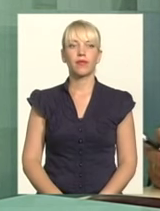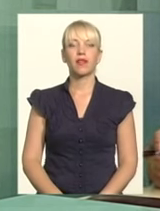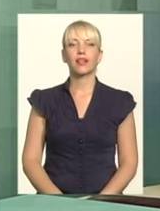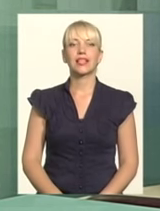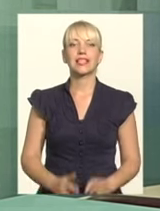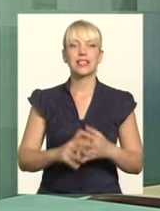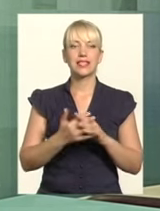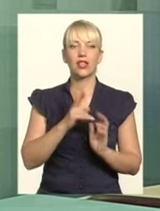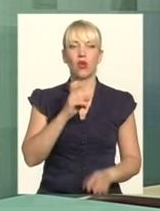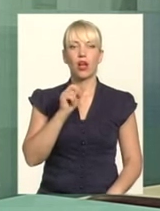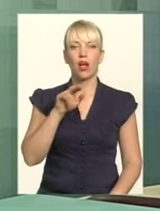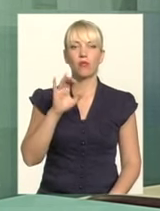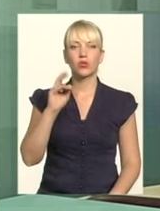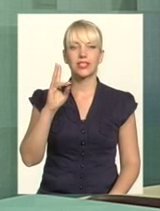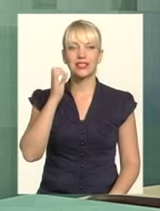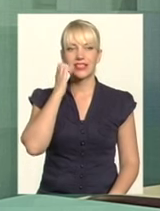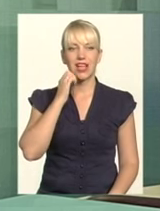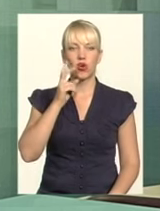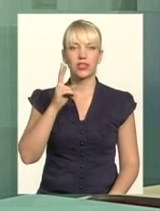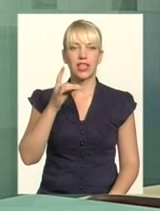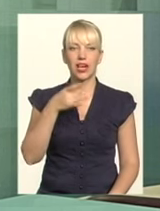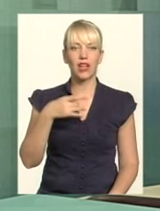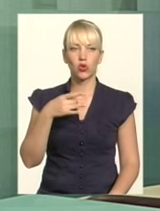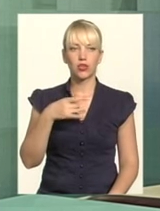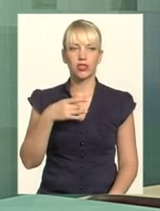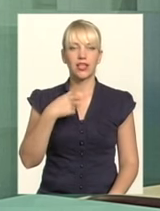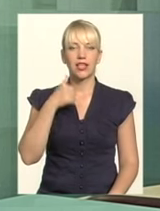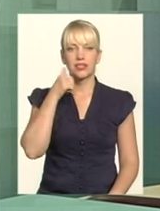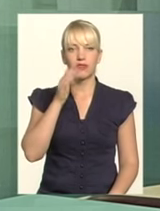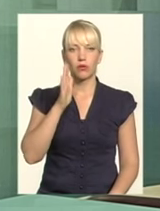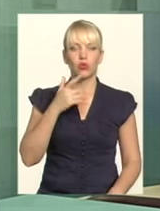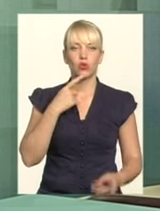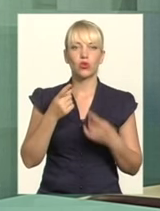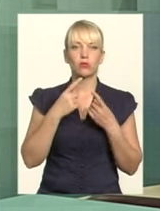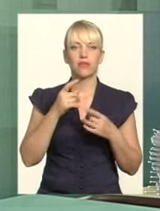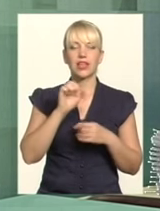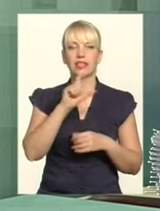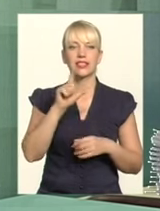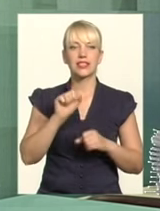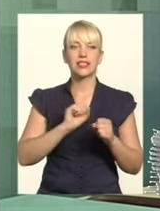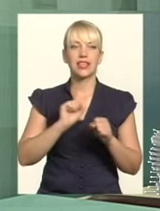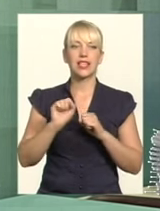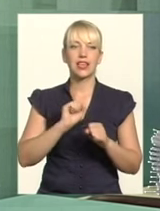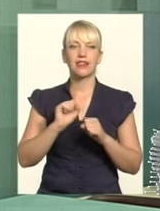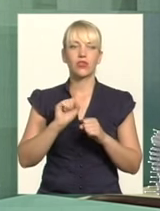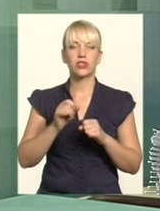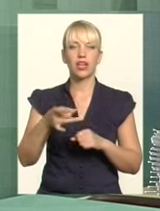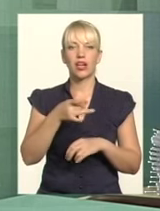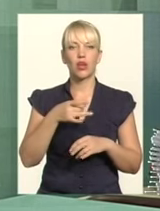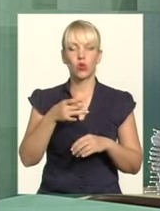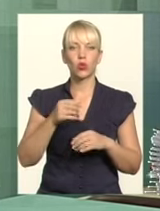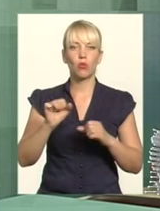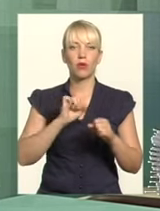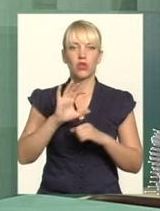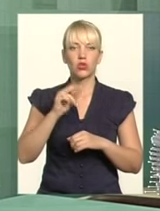Значить, село Капустин, Старокостянтинівський район. Значить, ну я завтра буду мати розмову з керівництвом районного управління